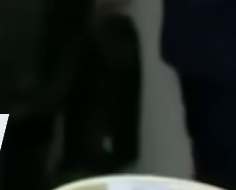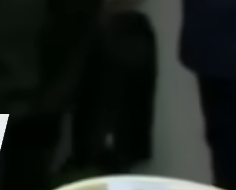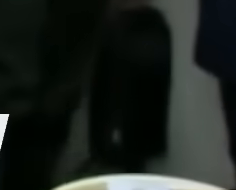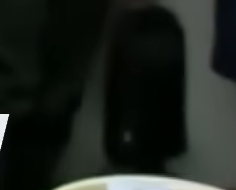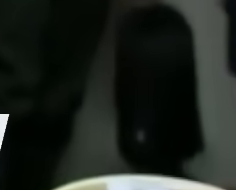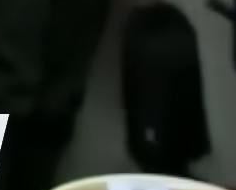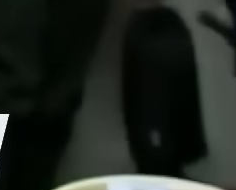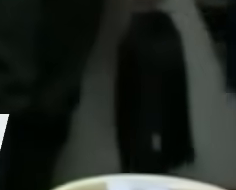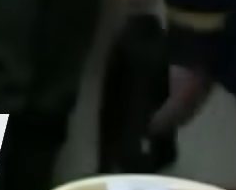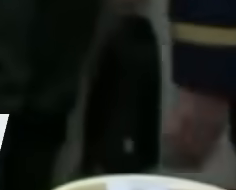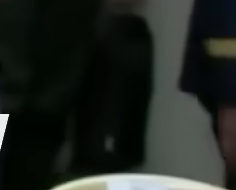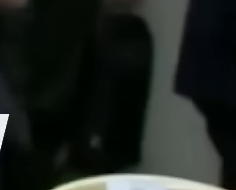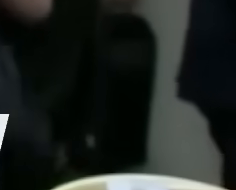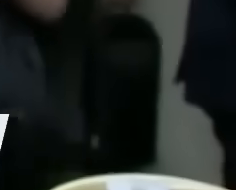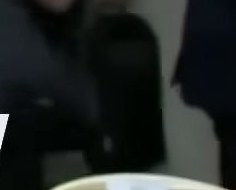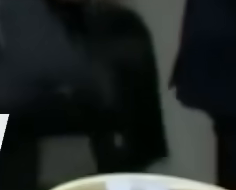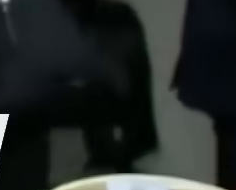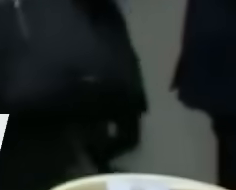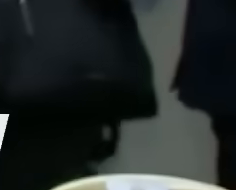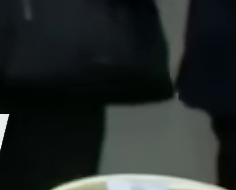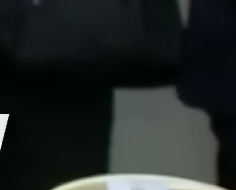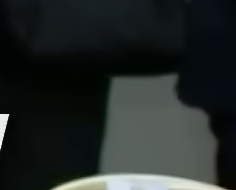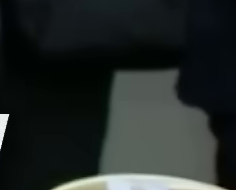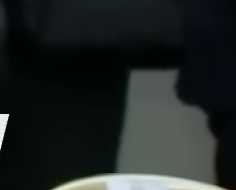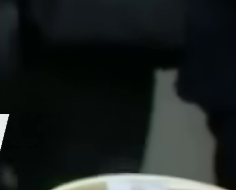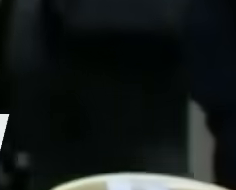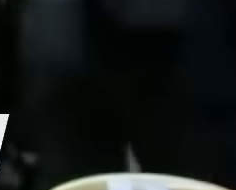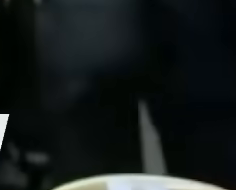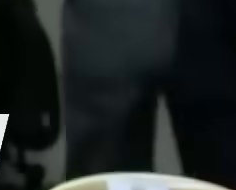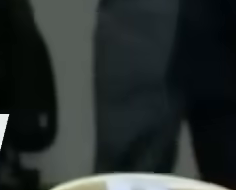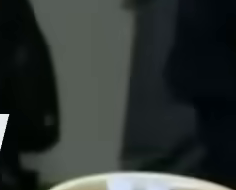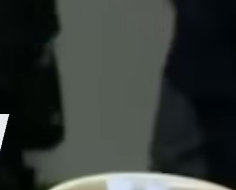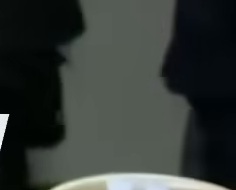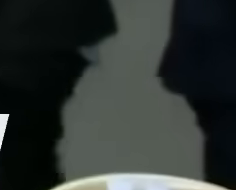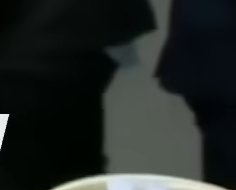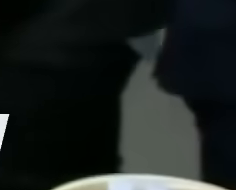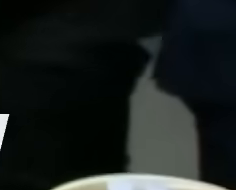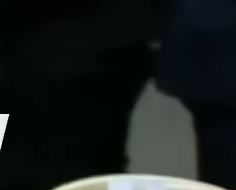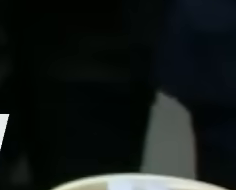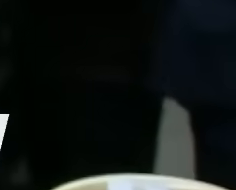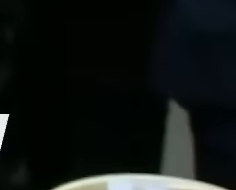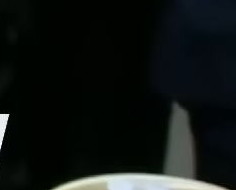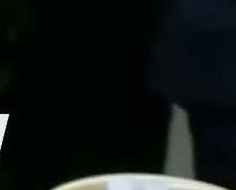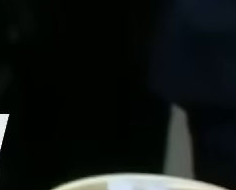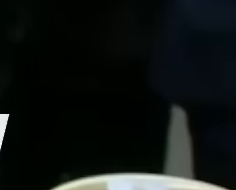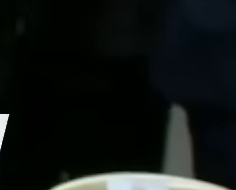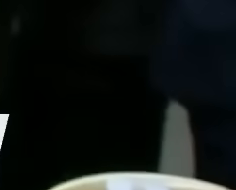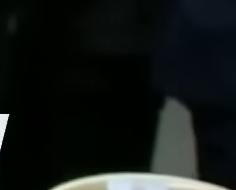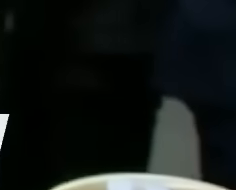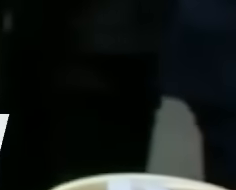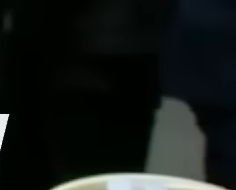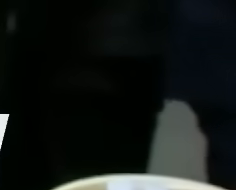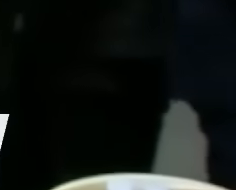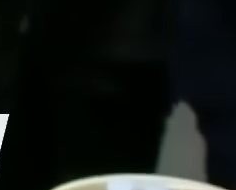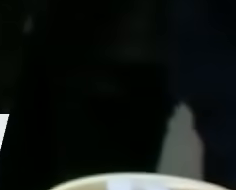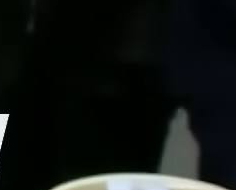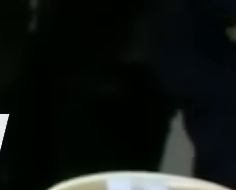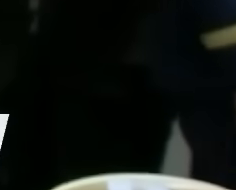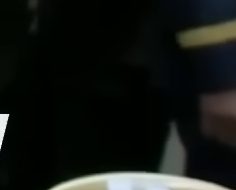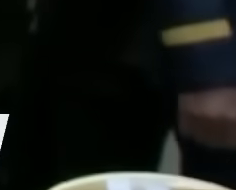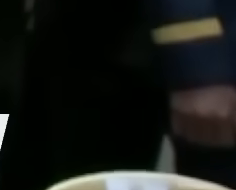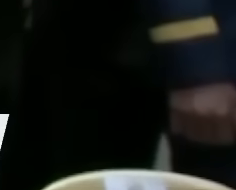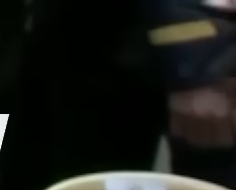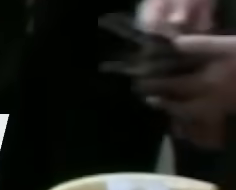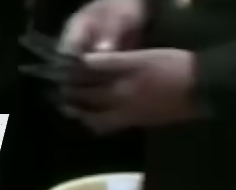So yun nga po ang panawagan natin, ano, that China should respect our